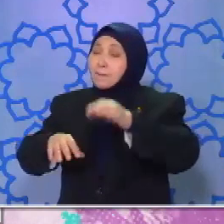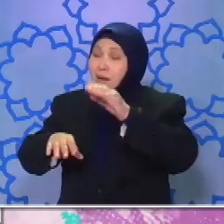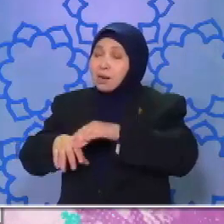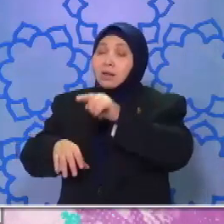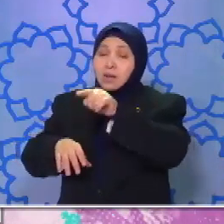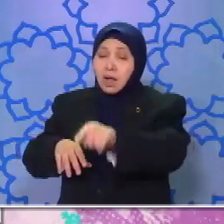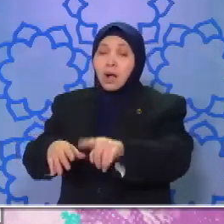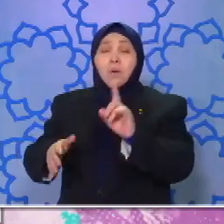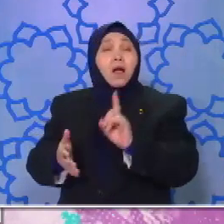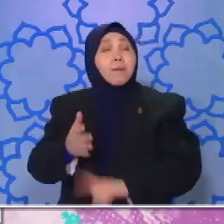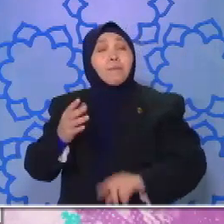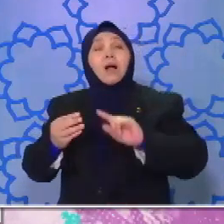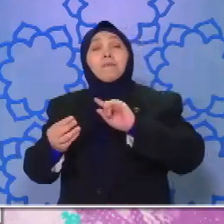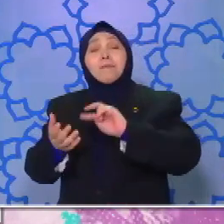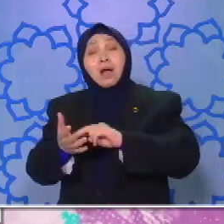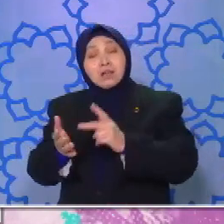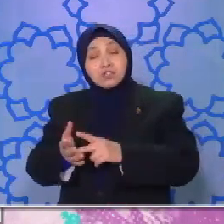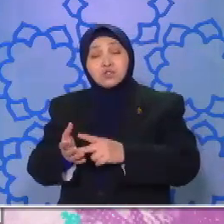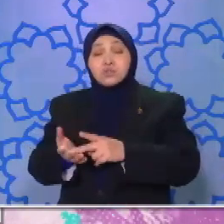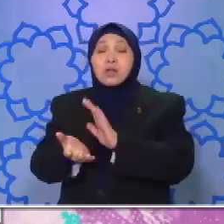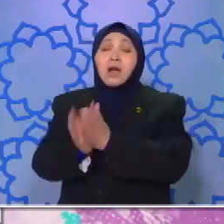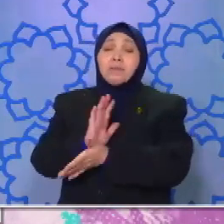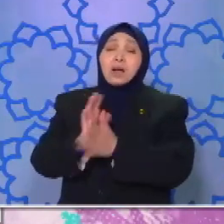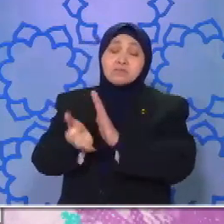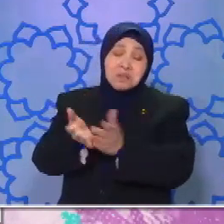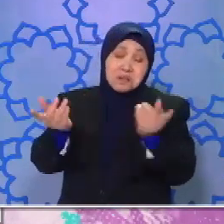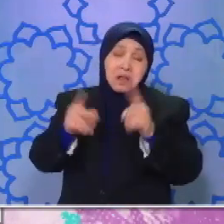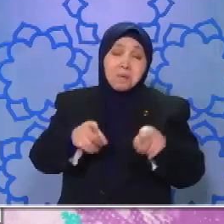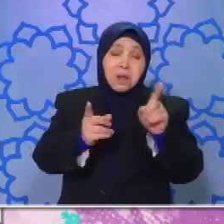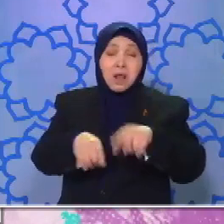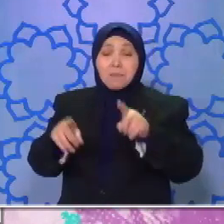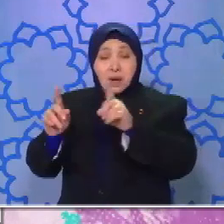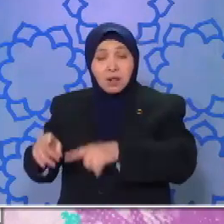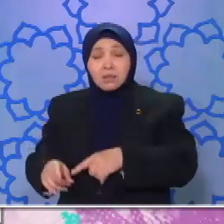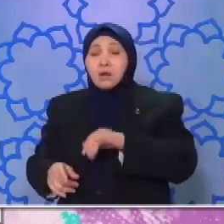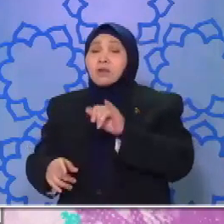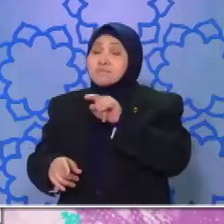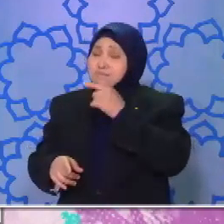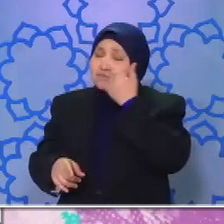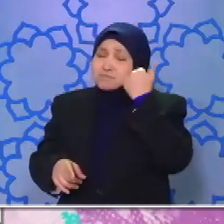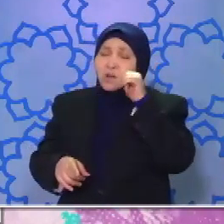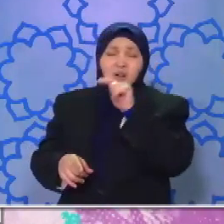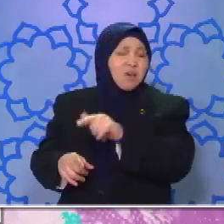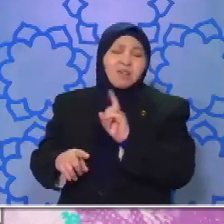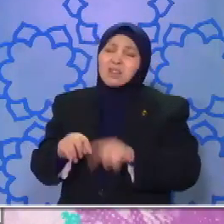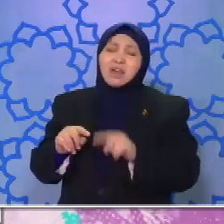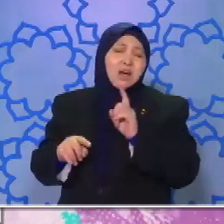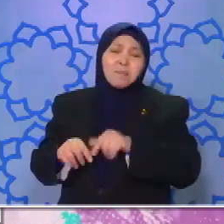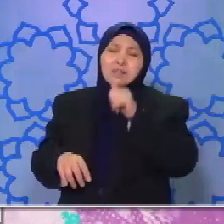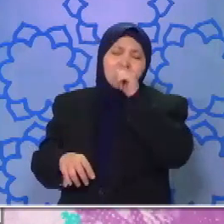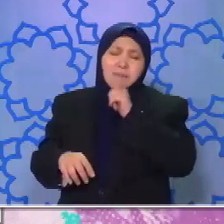سأنبئك بتأويل ما لم تستطع عليه